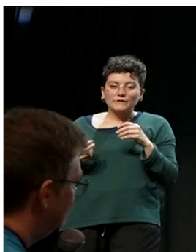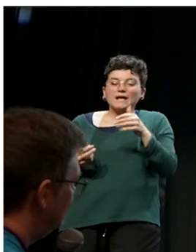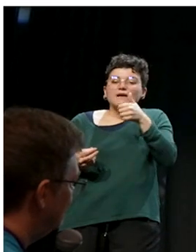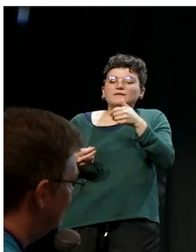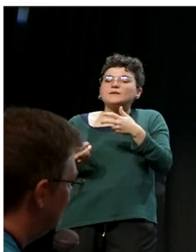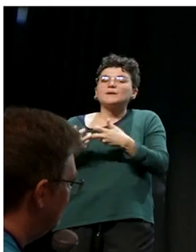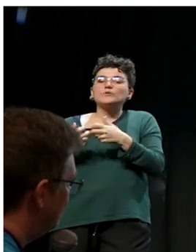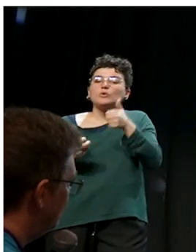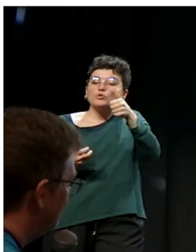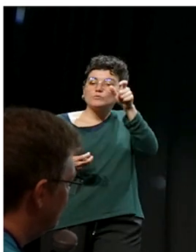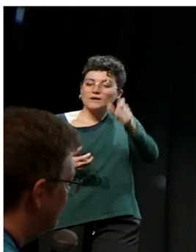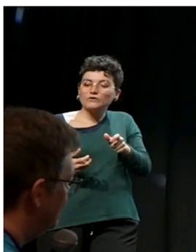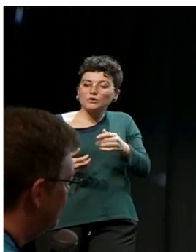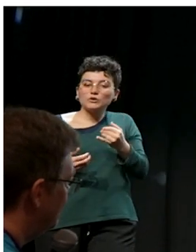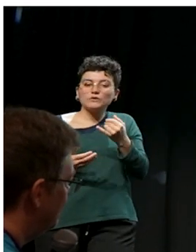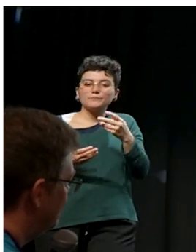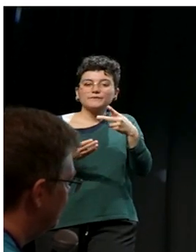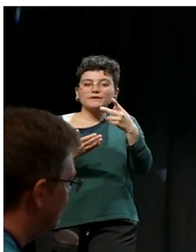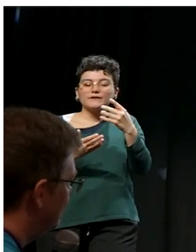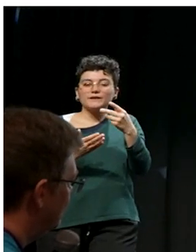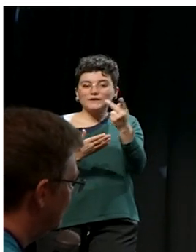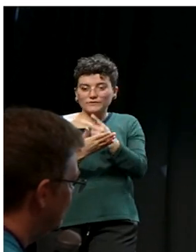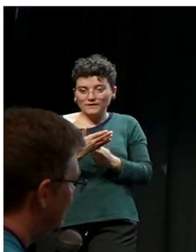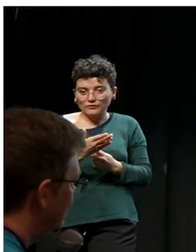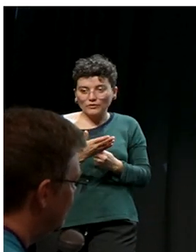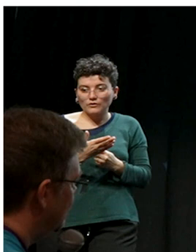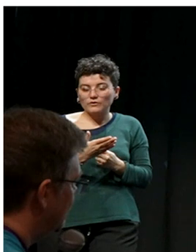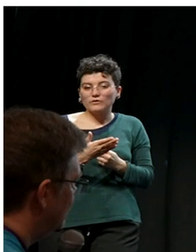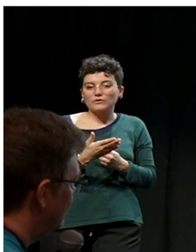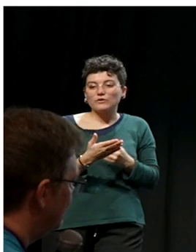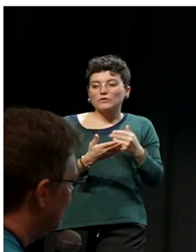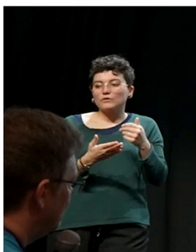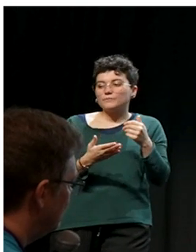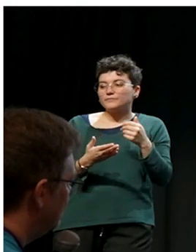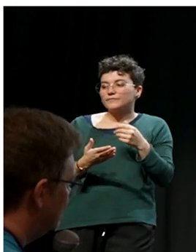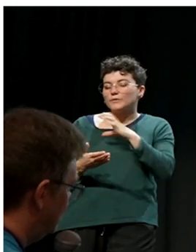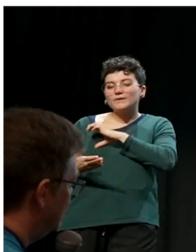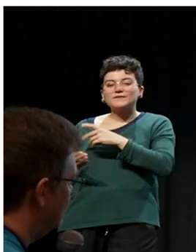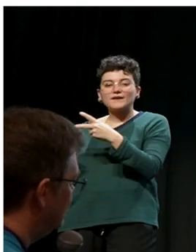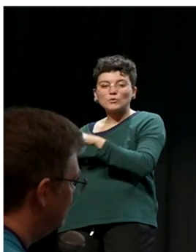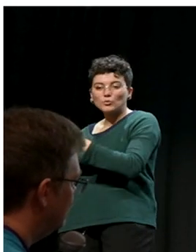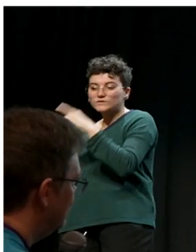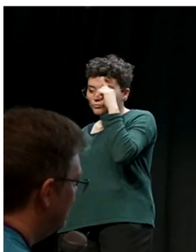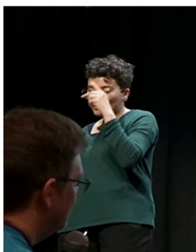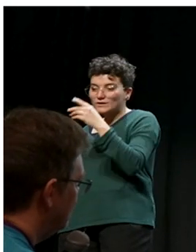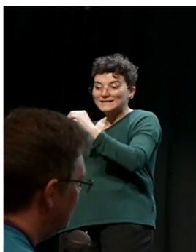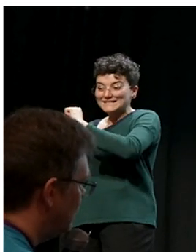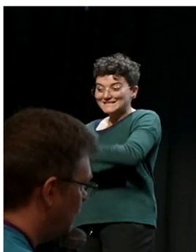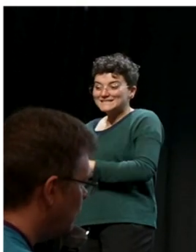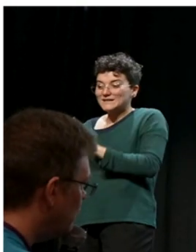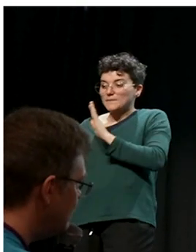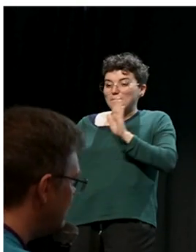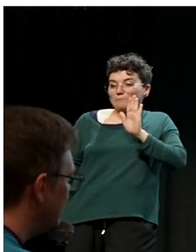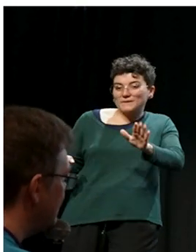c'est-à-dire qu'en fait, tu utilises un outil pour sélectionner les illustrations que d'une personne et pour avoir un style dédié, en fait.